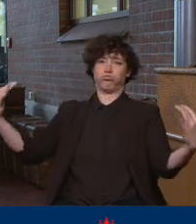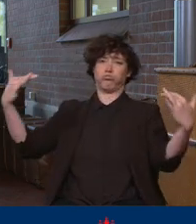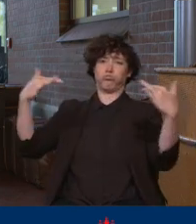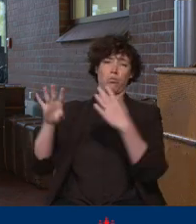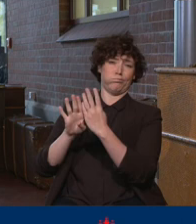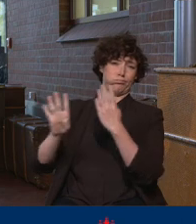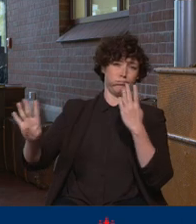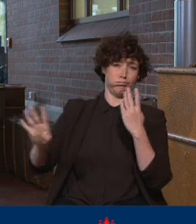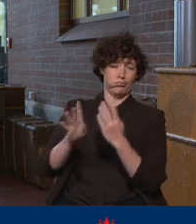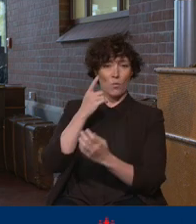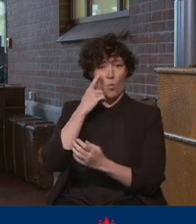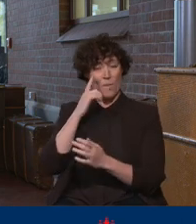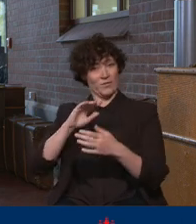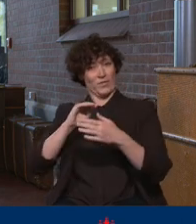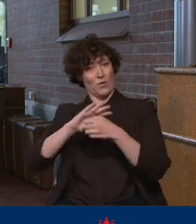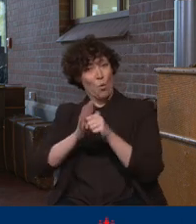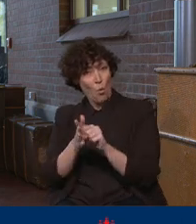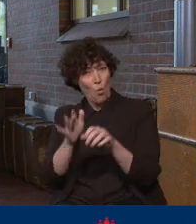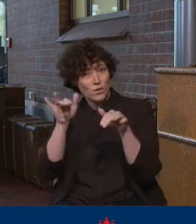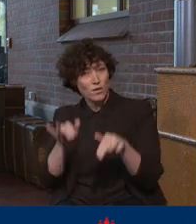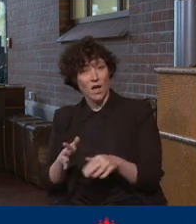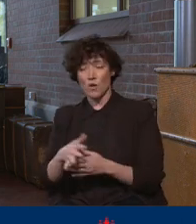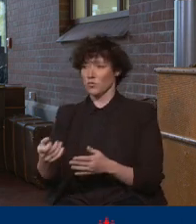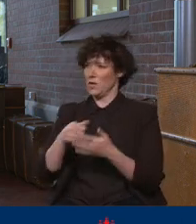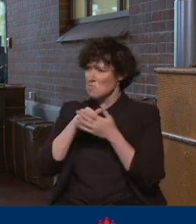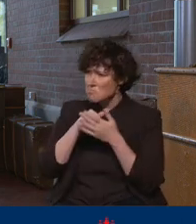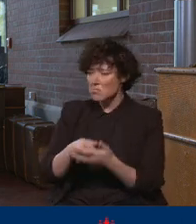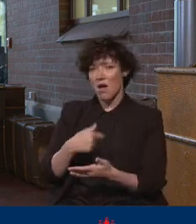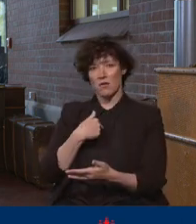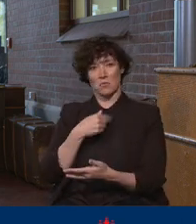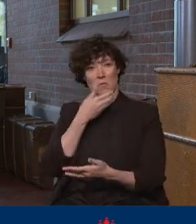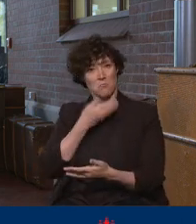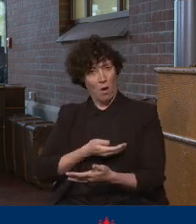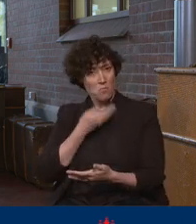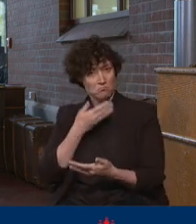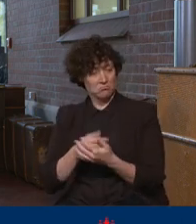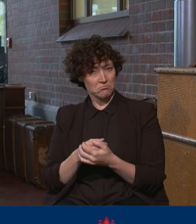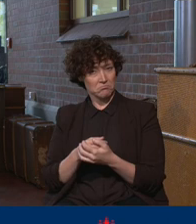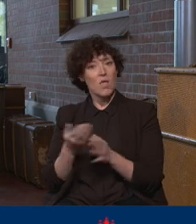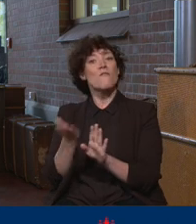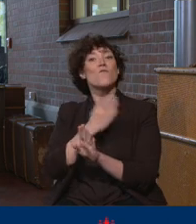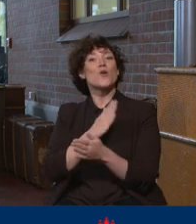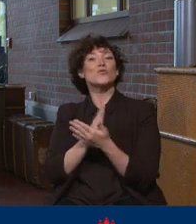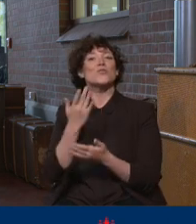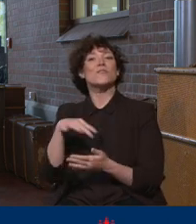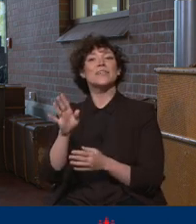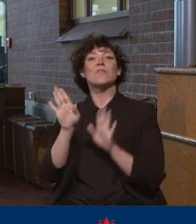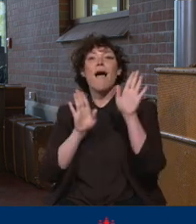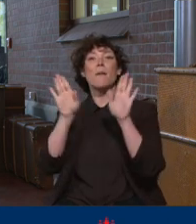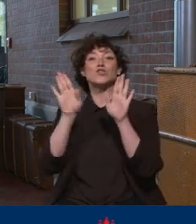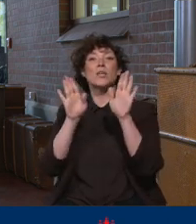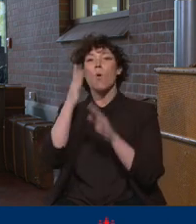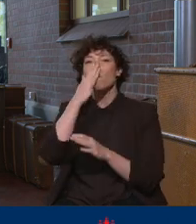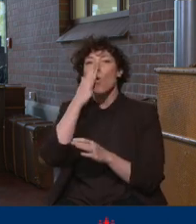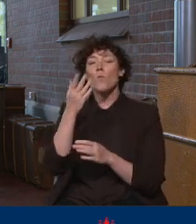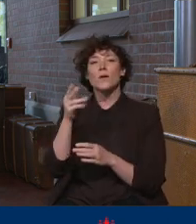finde ich ziemlich beeindruckt muss ich sagen wir haben ja vorhin so eine kleine probe abstimmung schon gemacht der bürgerwehr war schon mal dabei wer